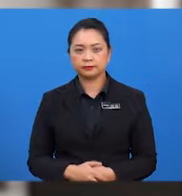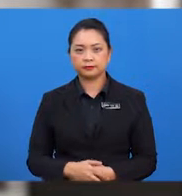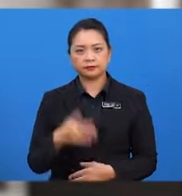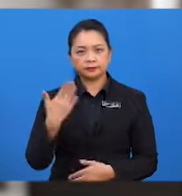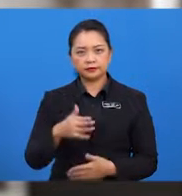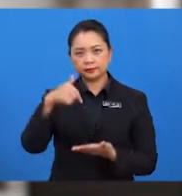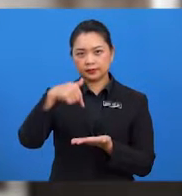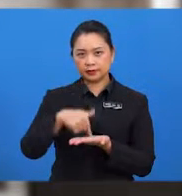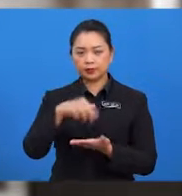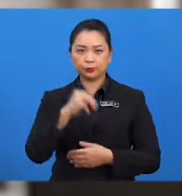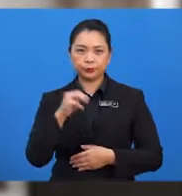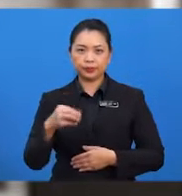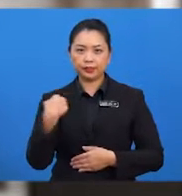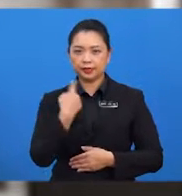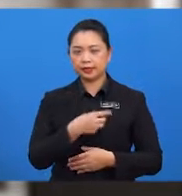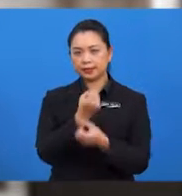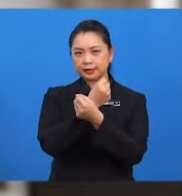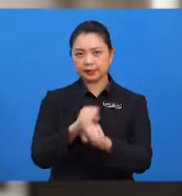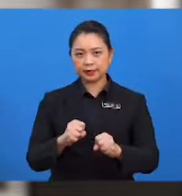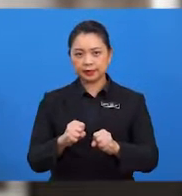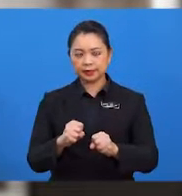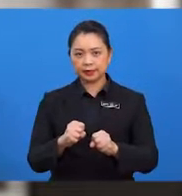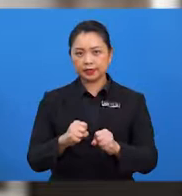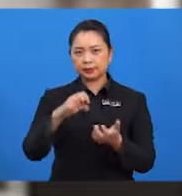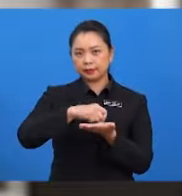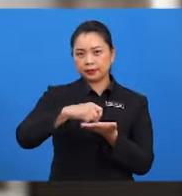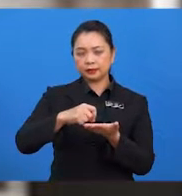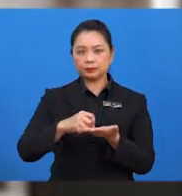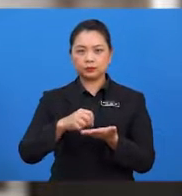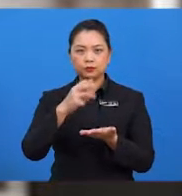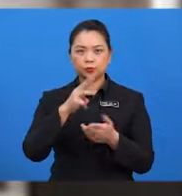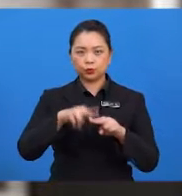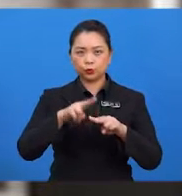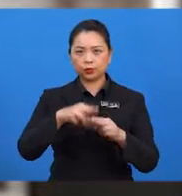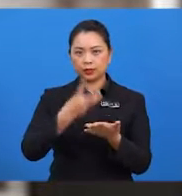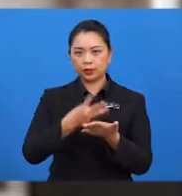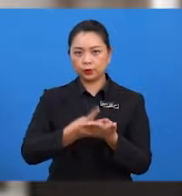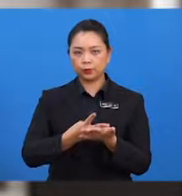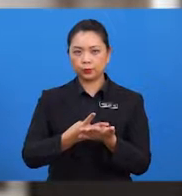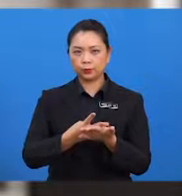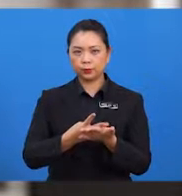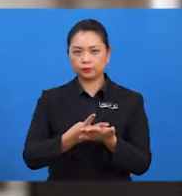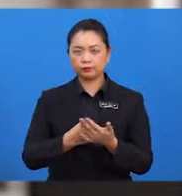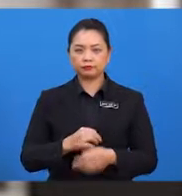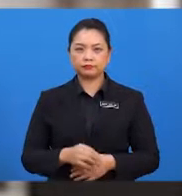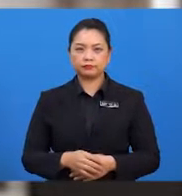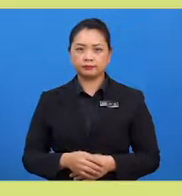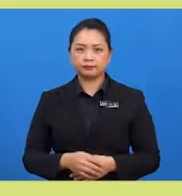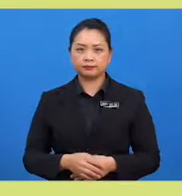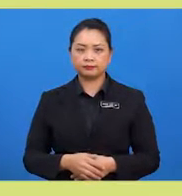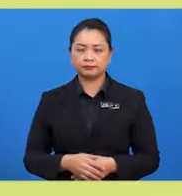Seterusnya murid-murid, kita sediakan penyata kedudukan kewangan pada 31 Julai 2020 format